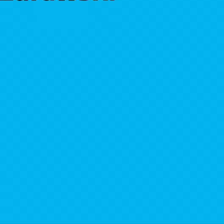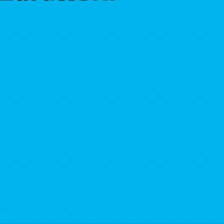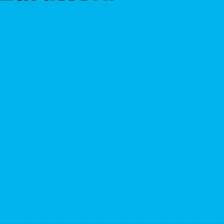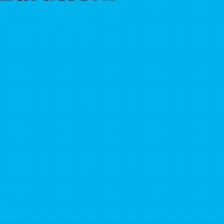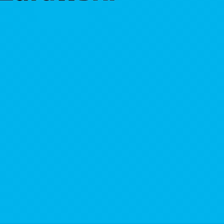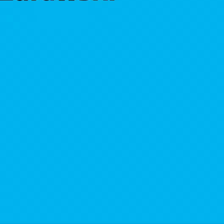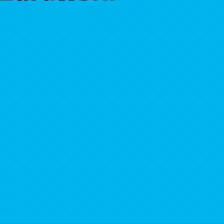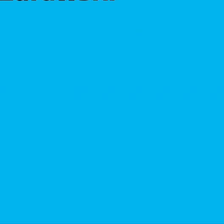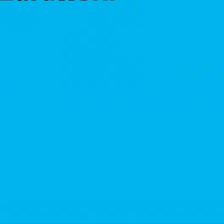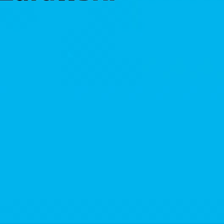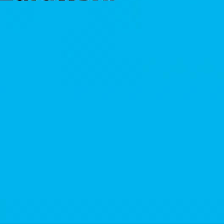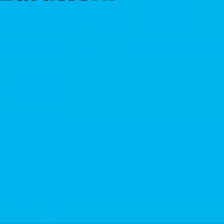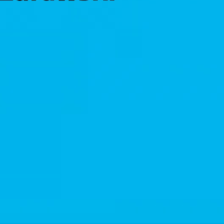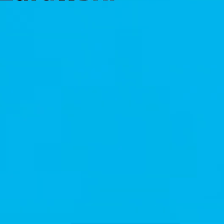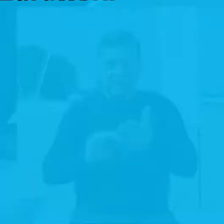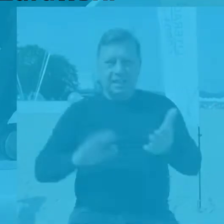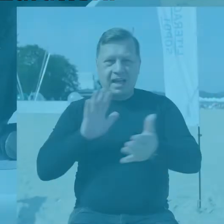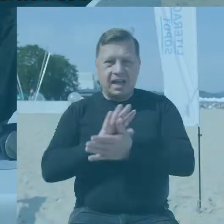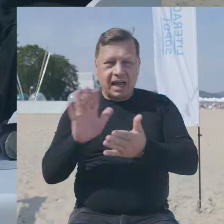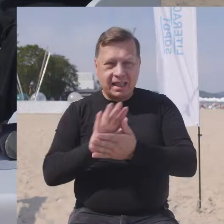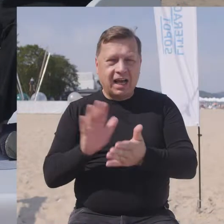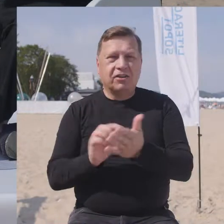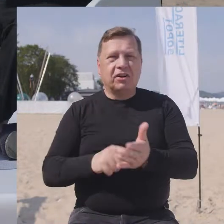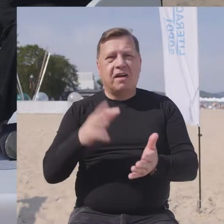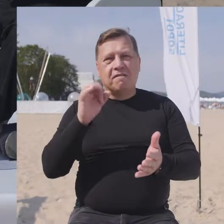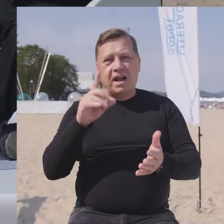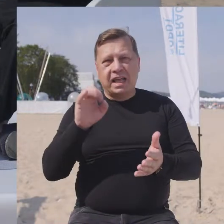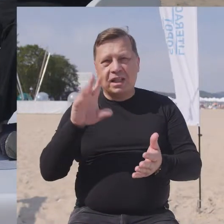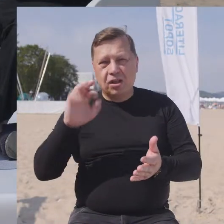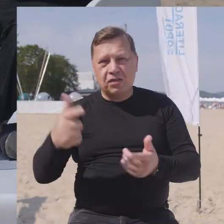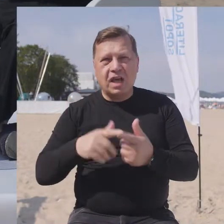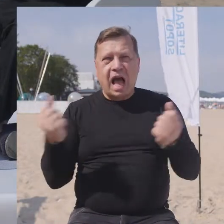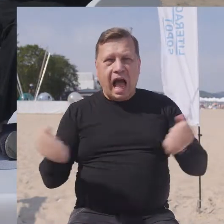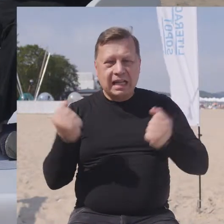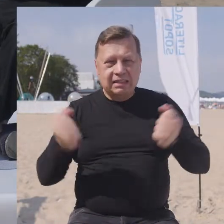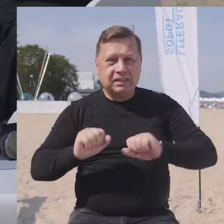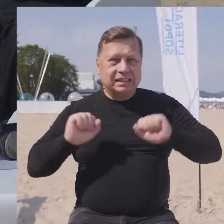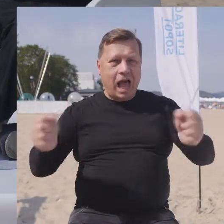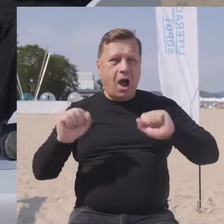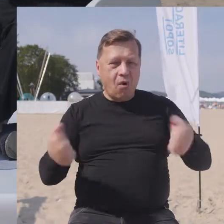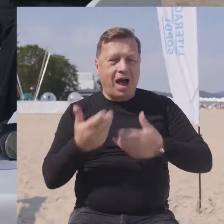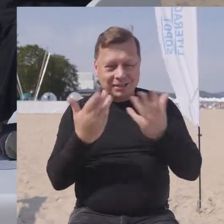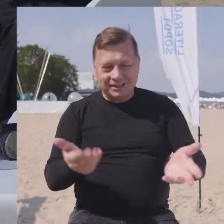Dzień dobry, pani pisarko, redaktorko, felietonistko, aktywistko, działaczko.